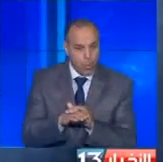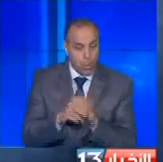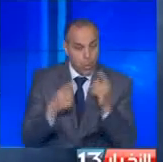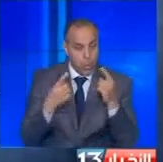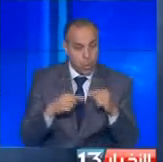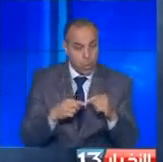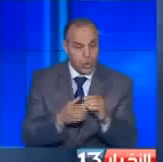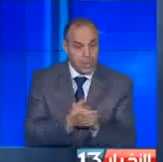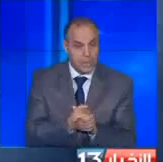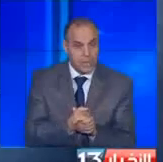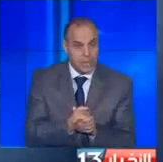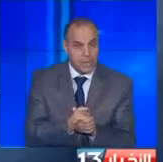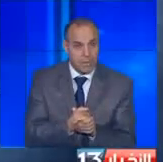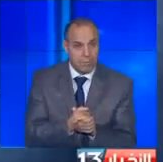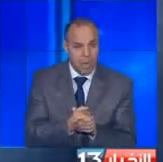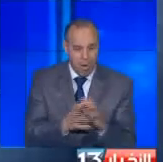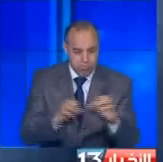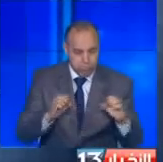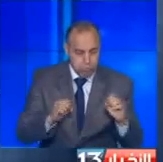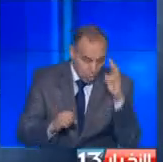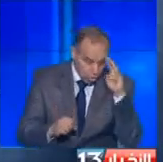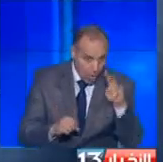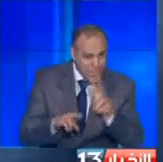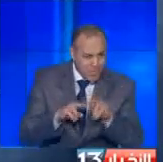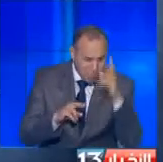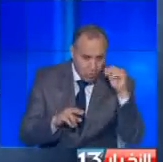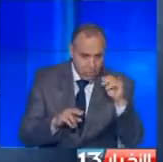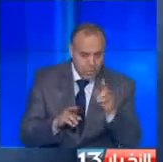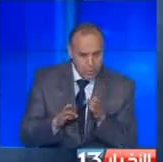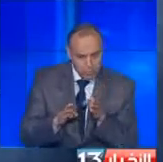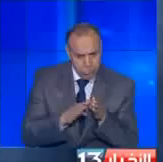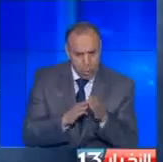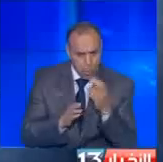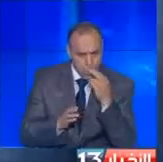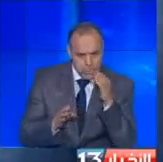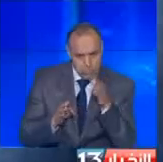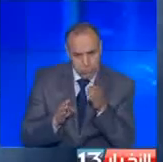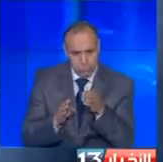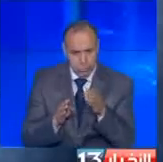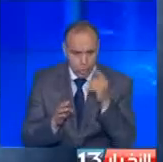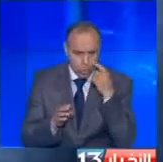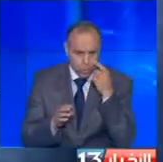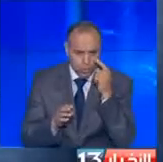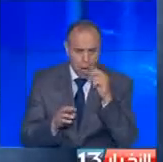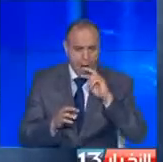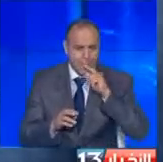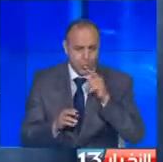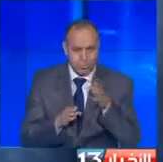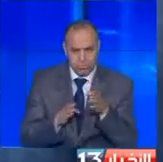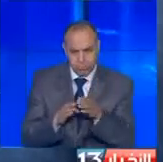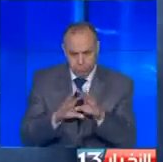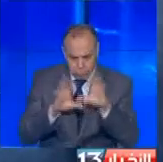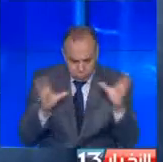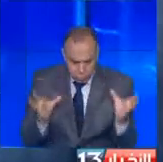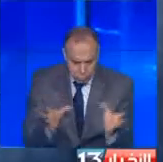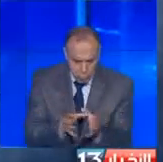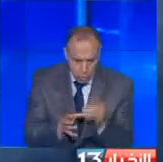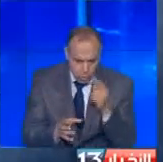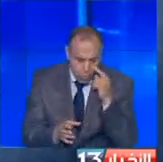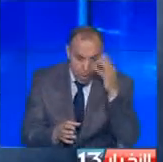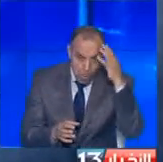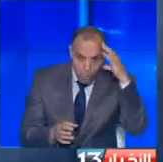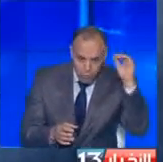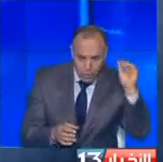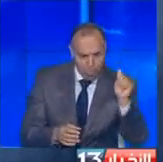مكافحة وتفكيك المستجرات، وتعاملت الوحدات الأمنية نتاعنا كالعادة مع هذا الجسم المشبوه بحرفية